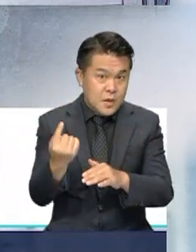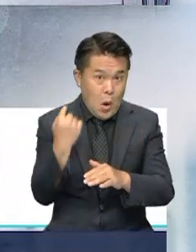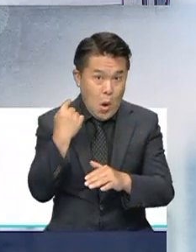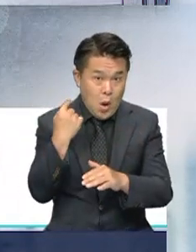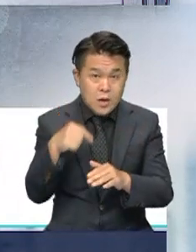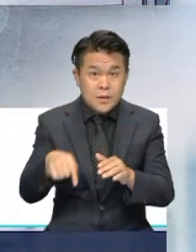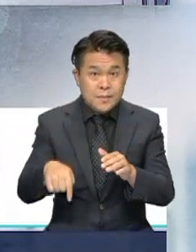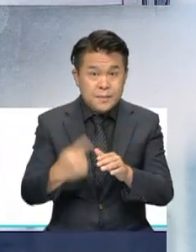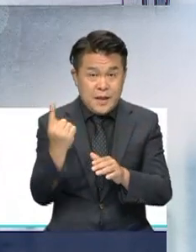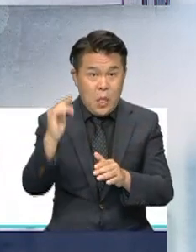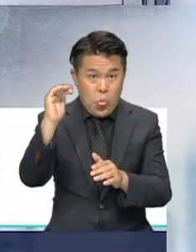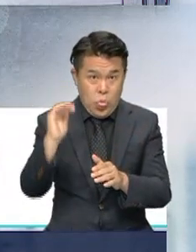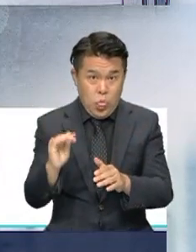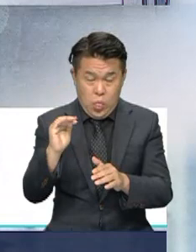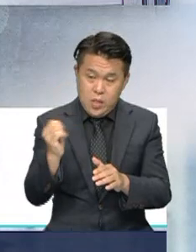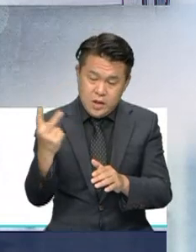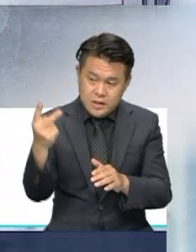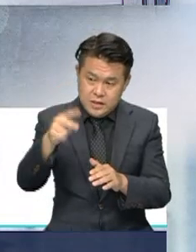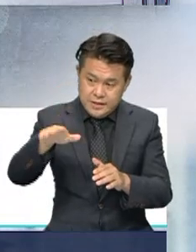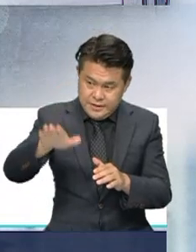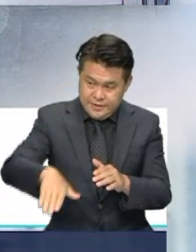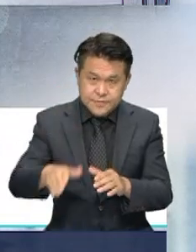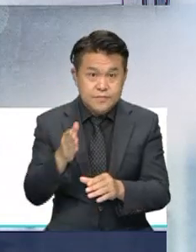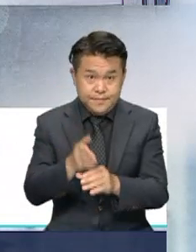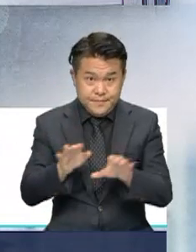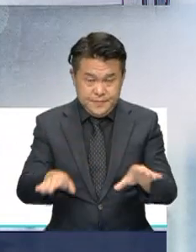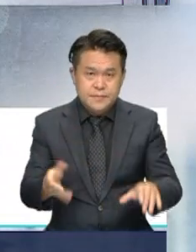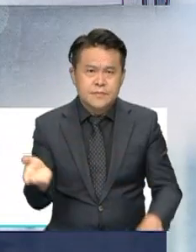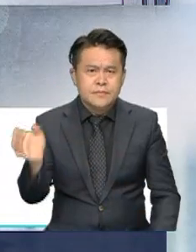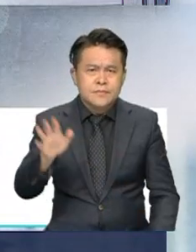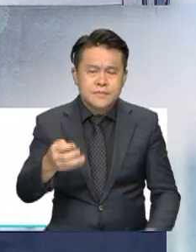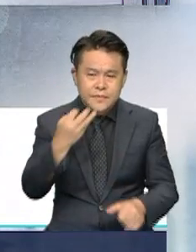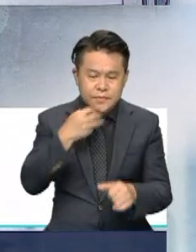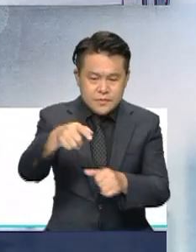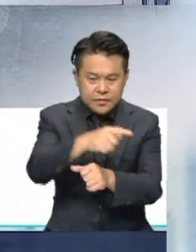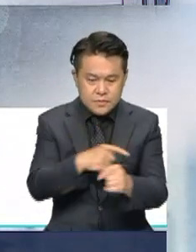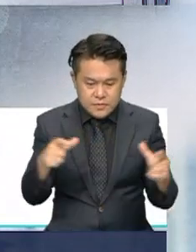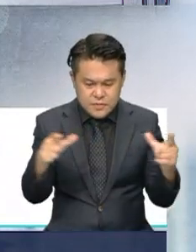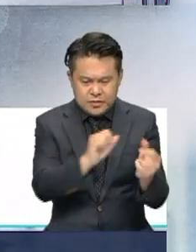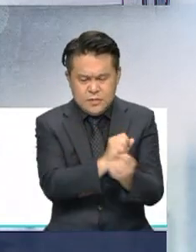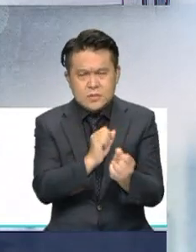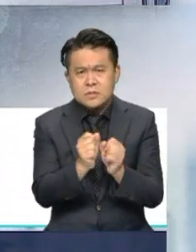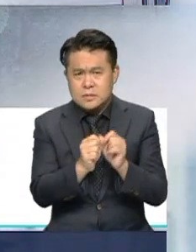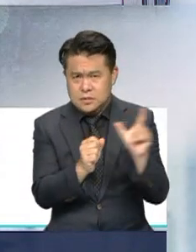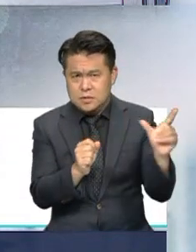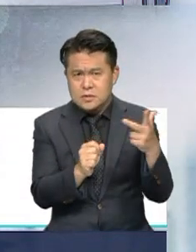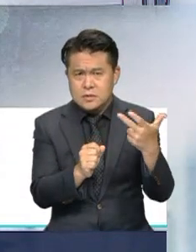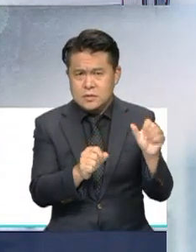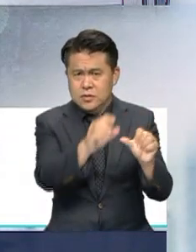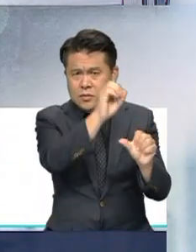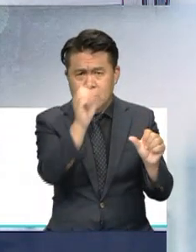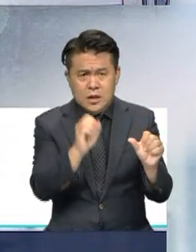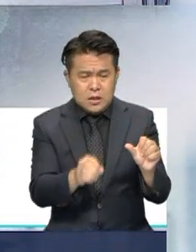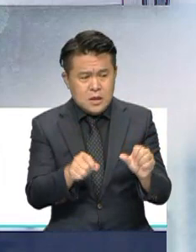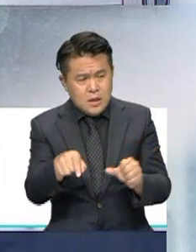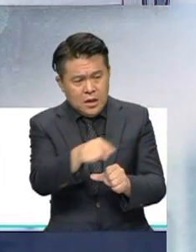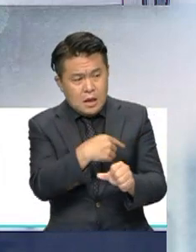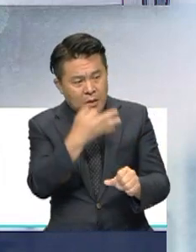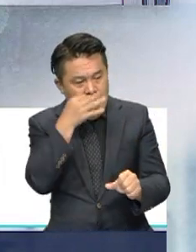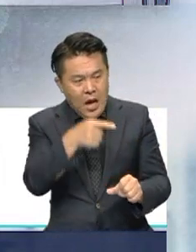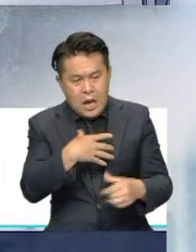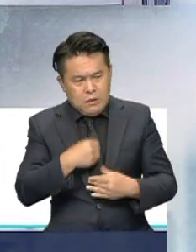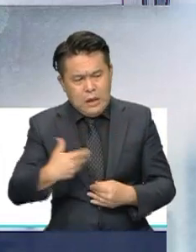어제는 100명 이상 줄어 다시 2,000명대 아래로 떨어진 겁니다. 그러나 수도권의 집중도는 75%에 육박해